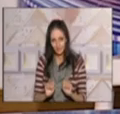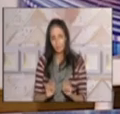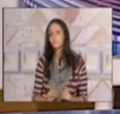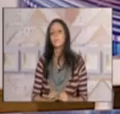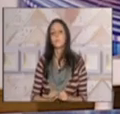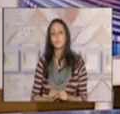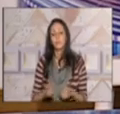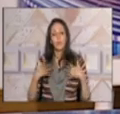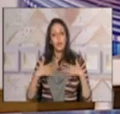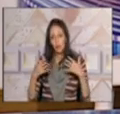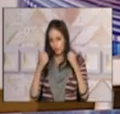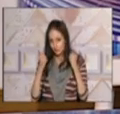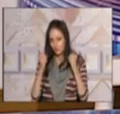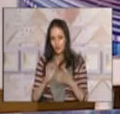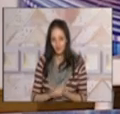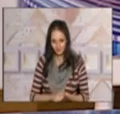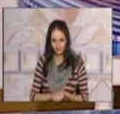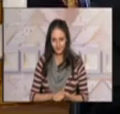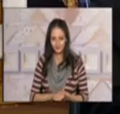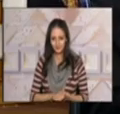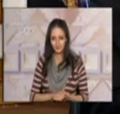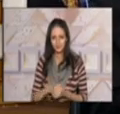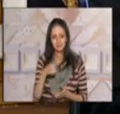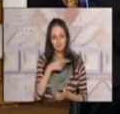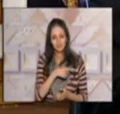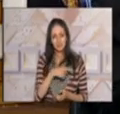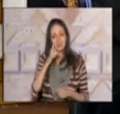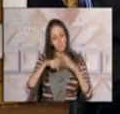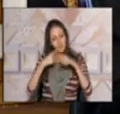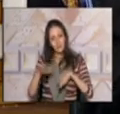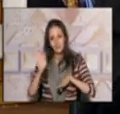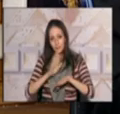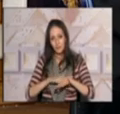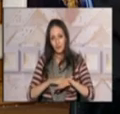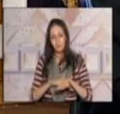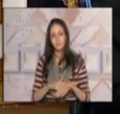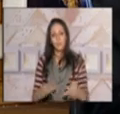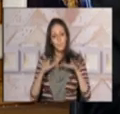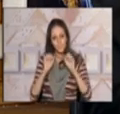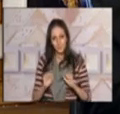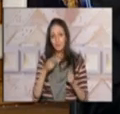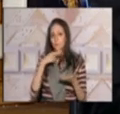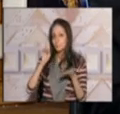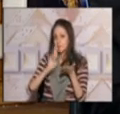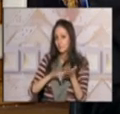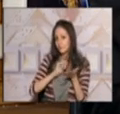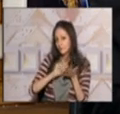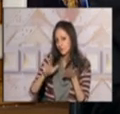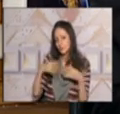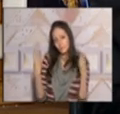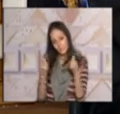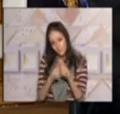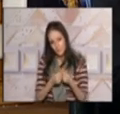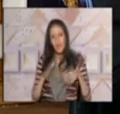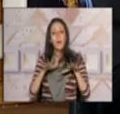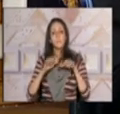الاجتماعي الخاصة. حضرتك بتلمس الجروح يعني، بتلمس ما يهم المواطن فعلا يعني. مكاتب البريد مع مكاتب الشهر العقاري. تمام. اعتقد ان احنا فعلا